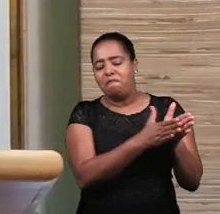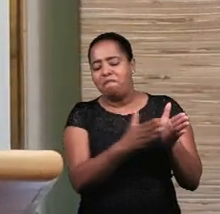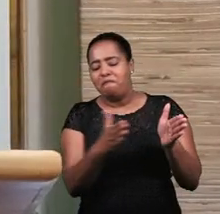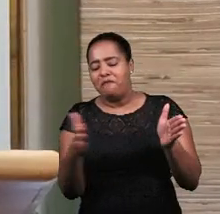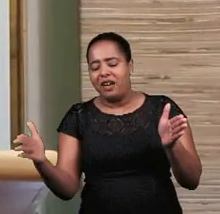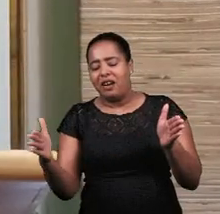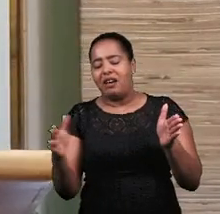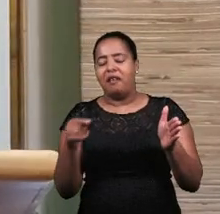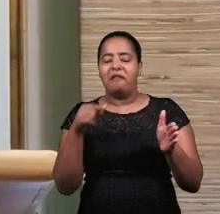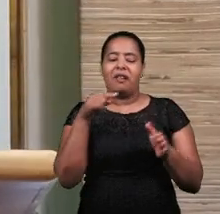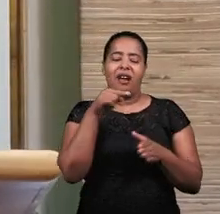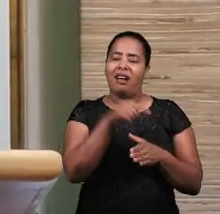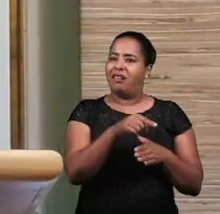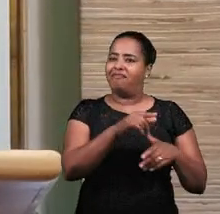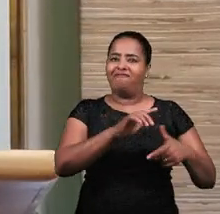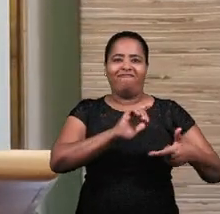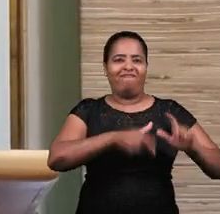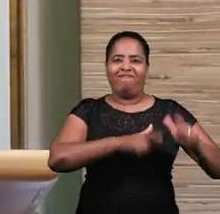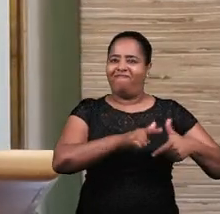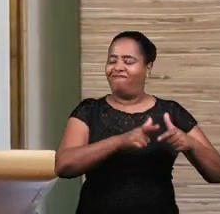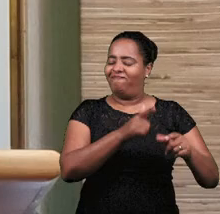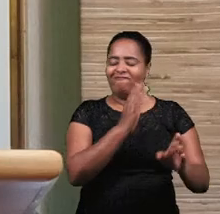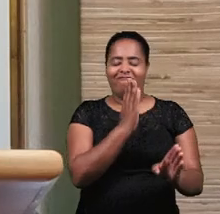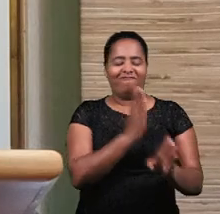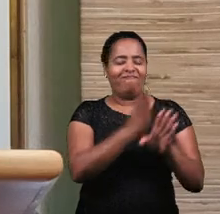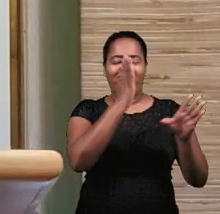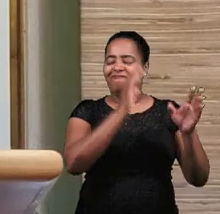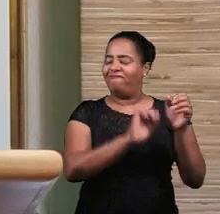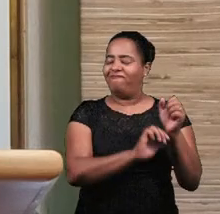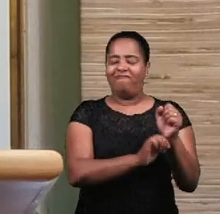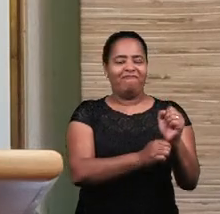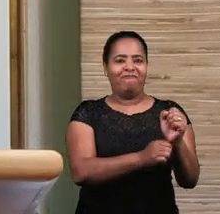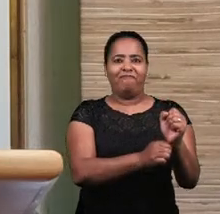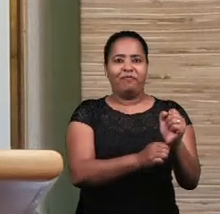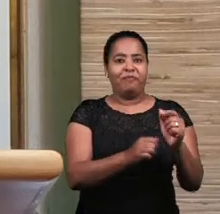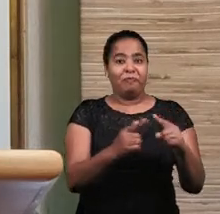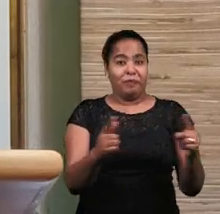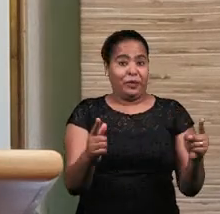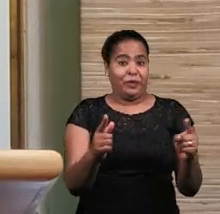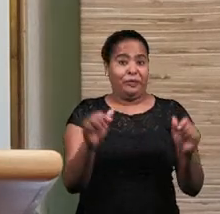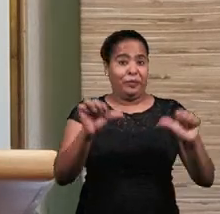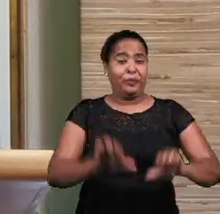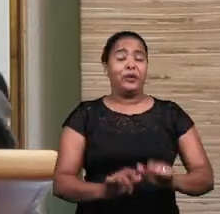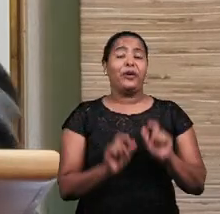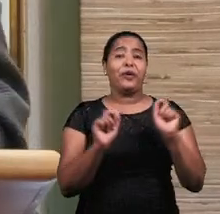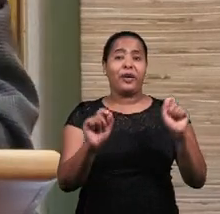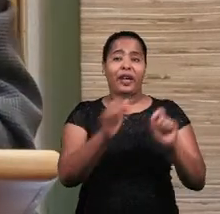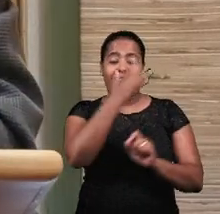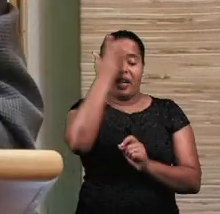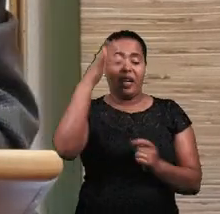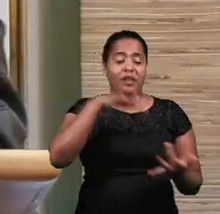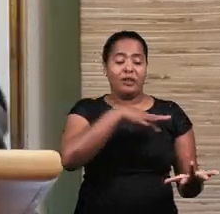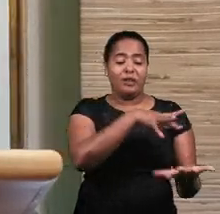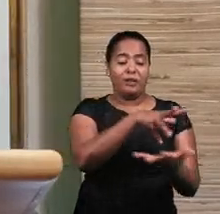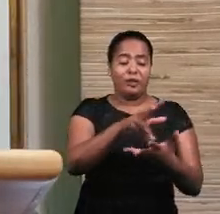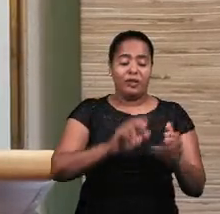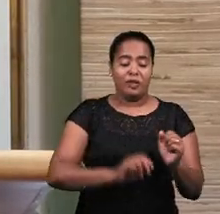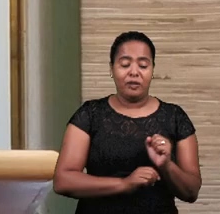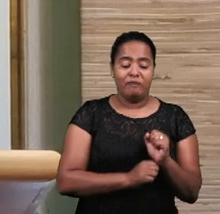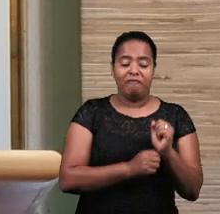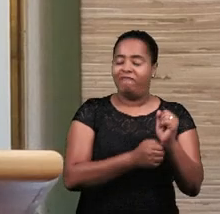mais Israël n'a pas discerné. Et le pire, le monde aussi n'a pas discerné. Le monde ne sait pas